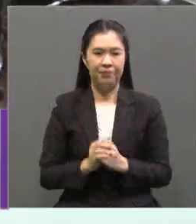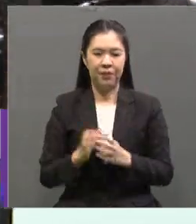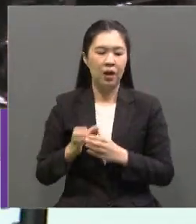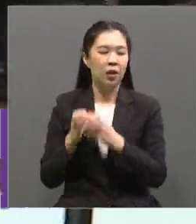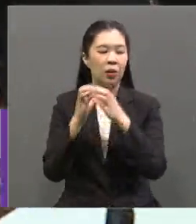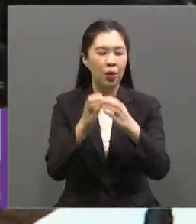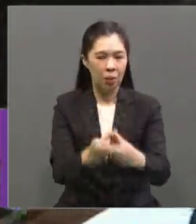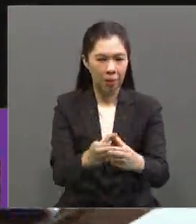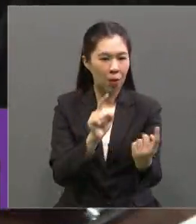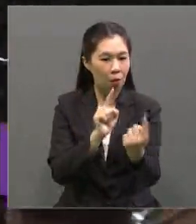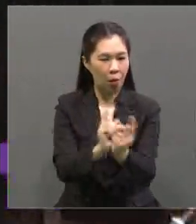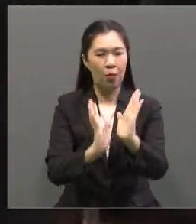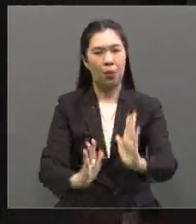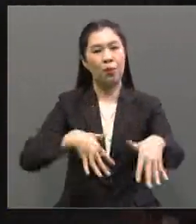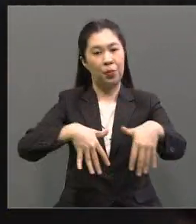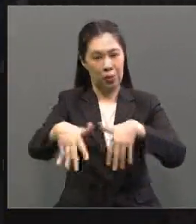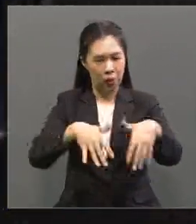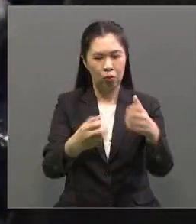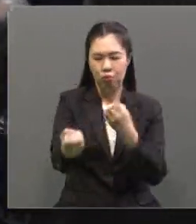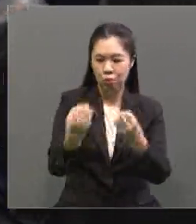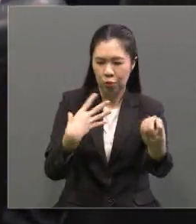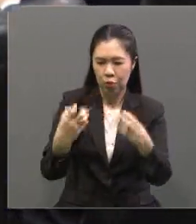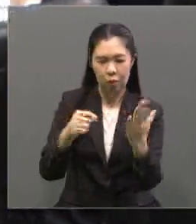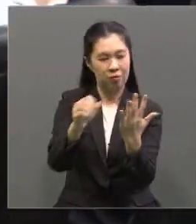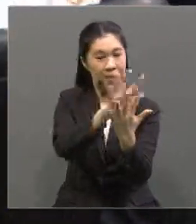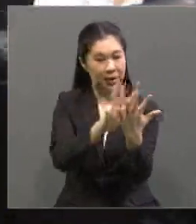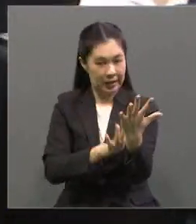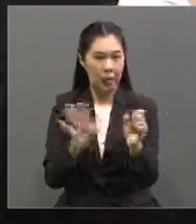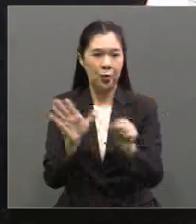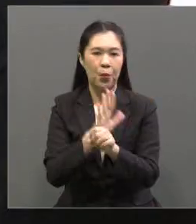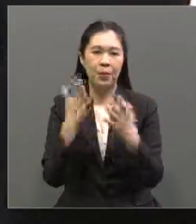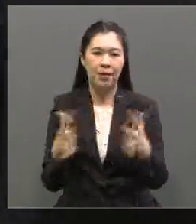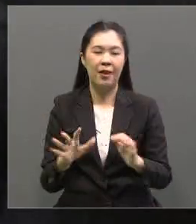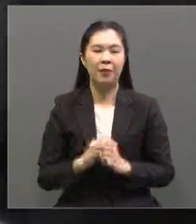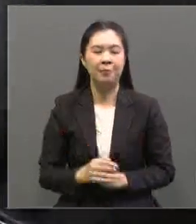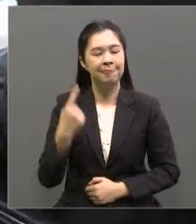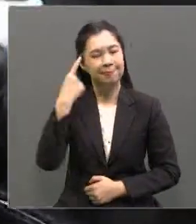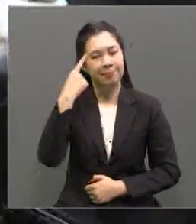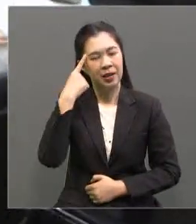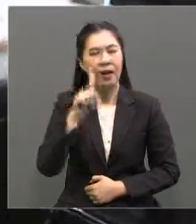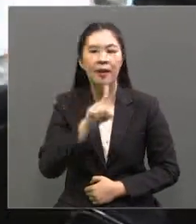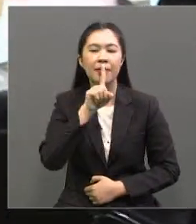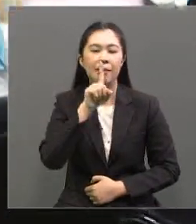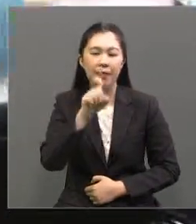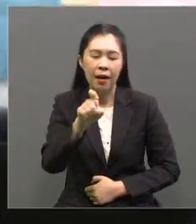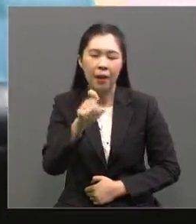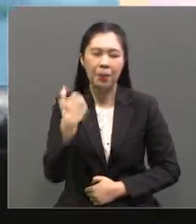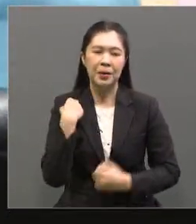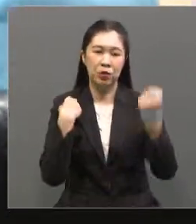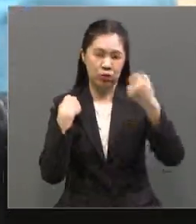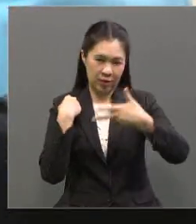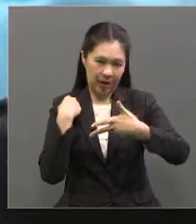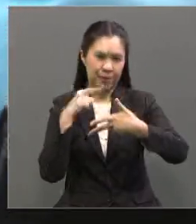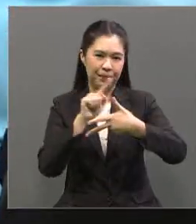ที่ไปรับฟังความคิดเห็นของประชาชนครบทั้ง4ภาคของไทยแล้วนะคะก็จะมีแนวคำถามในการรับฟังความคิดเห็นอยู่3